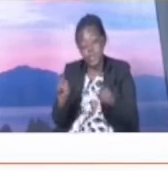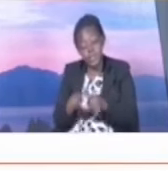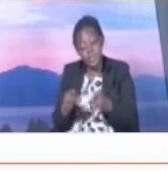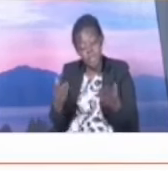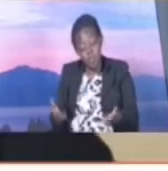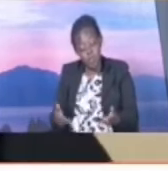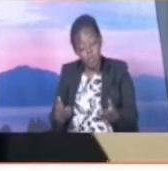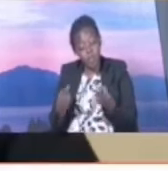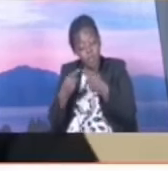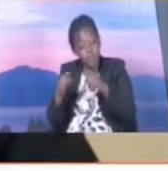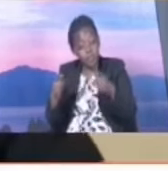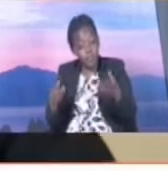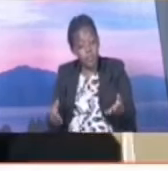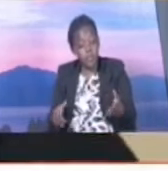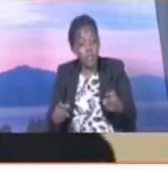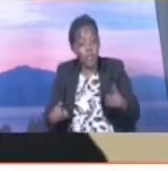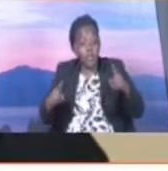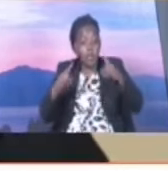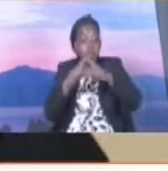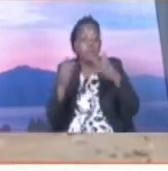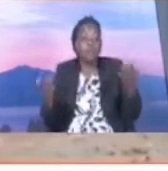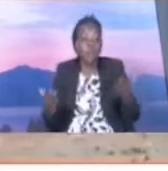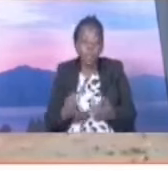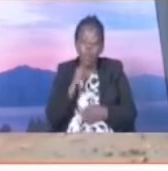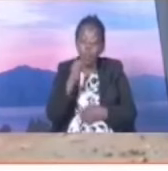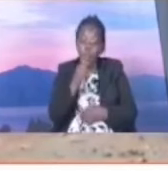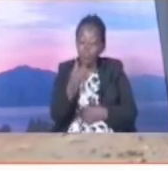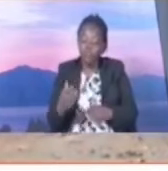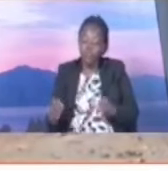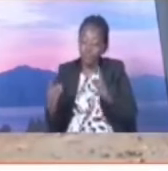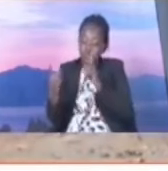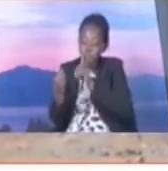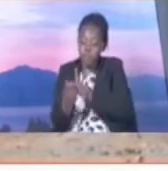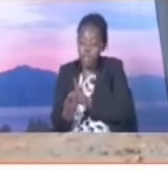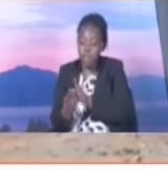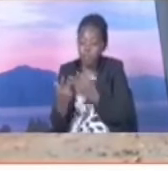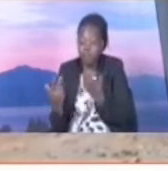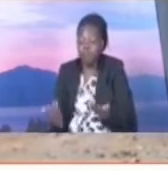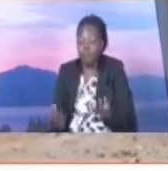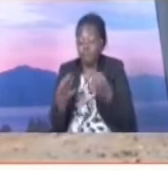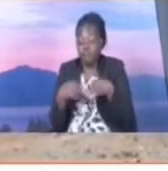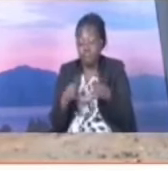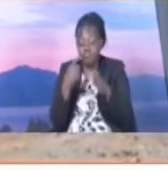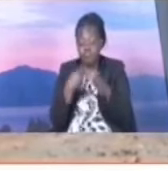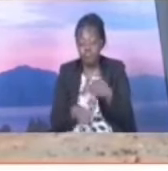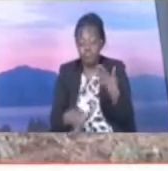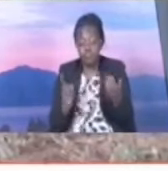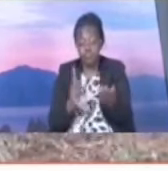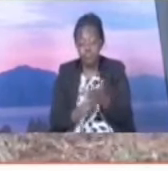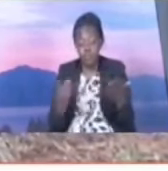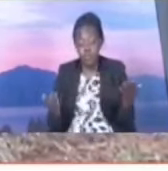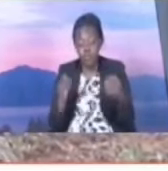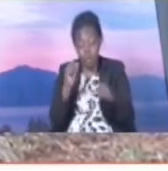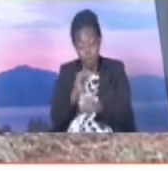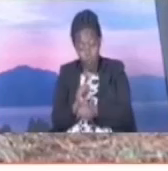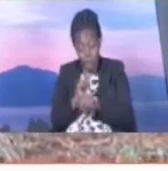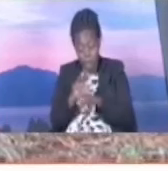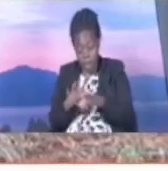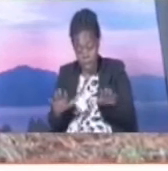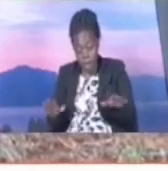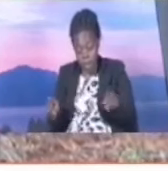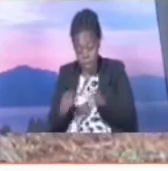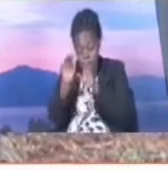kuteekawo ekigango abazzukulu bwe tusisinkanira. Agambye nti kisinga obukulu ebikako okufuna kwe bakolera ku ttaka ly'ennono